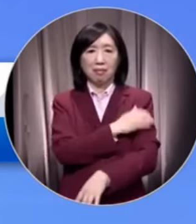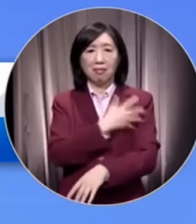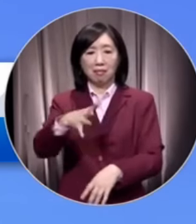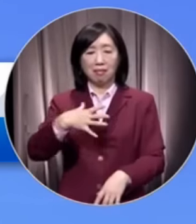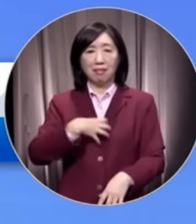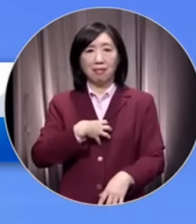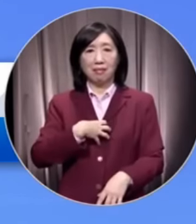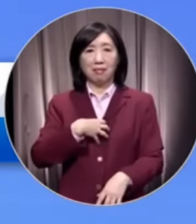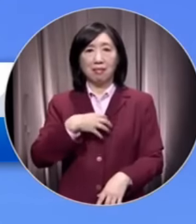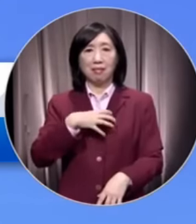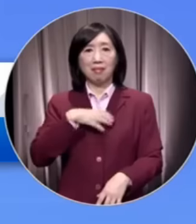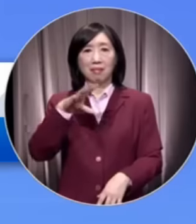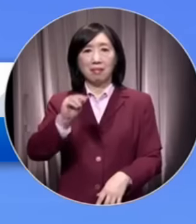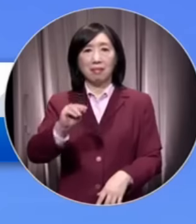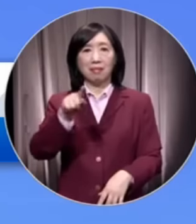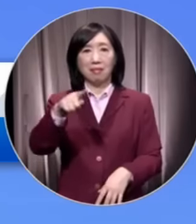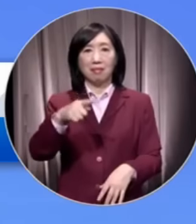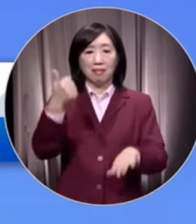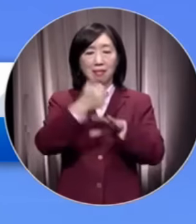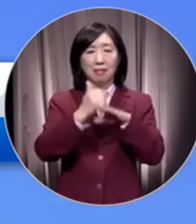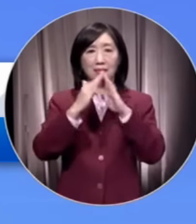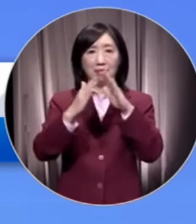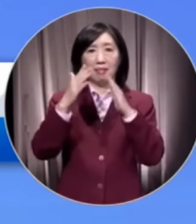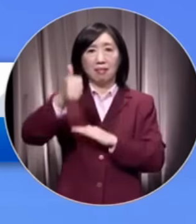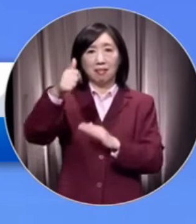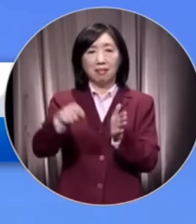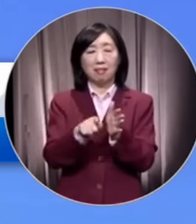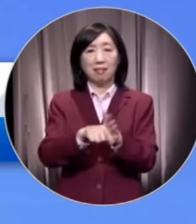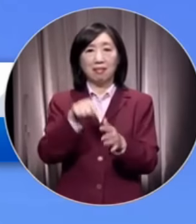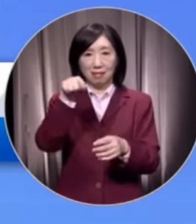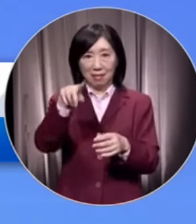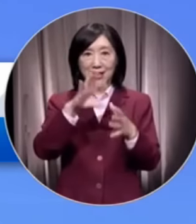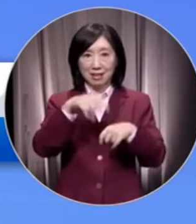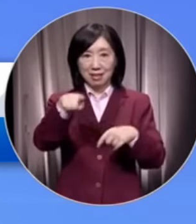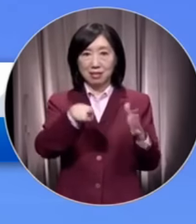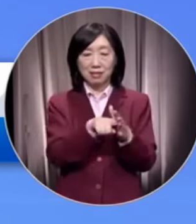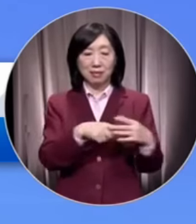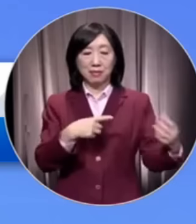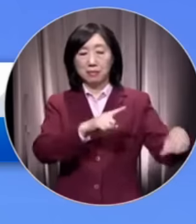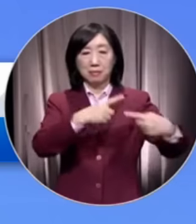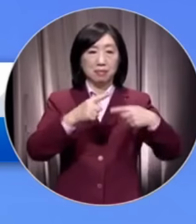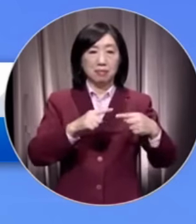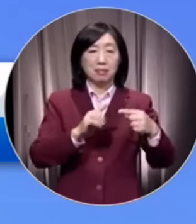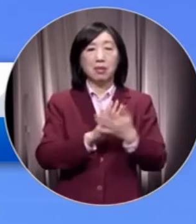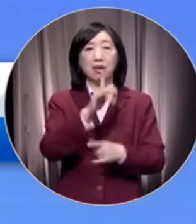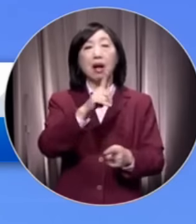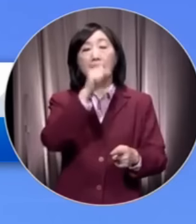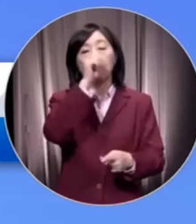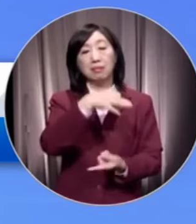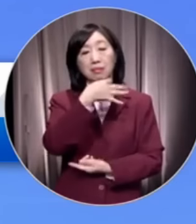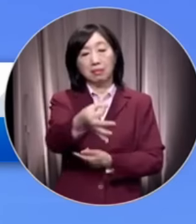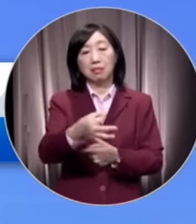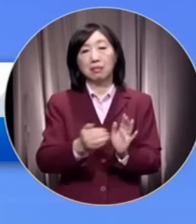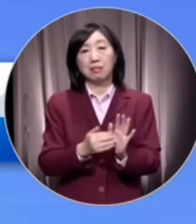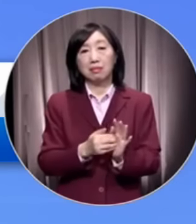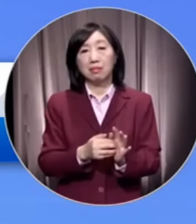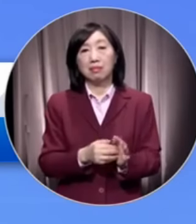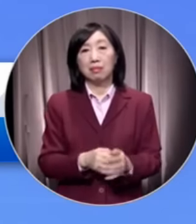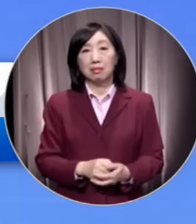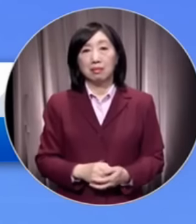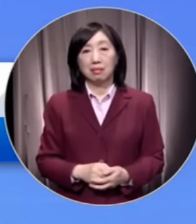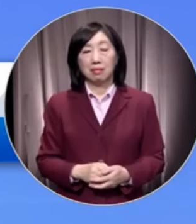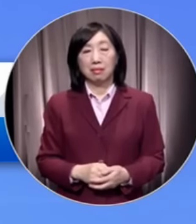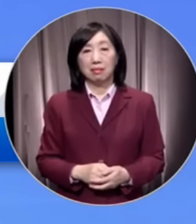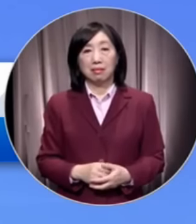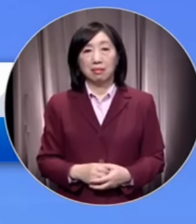长，那时候经过协调，那就干脆把它买下来。但是国民党买下来之